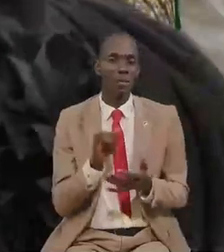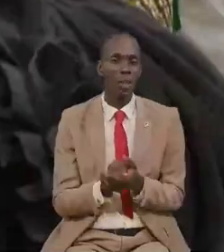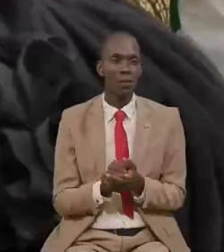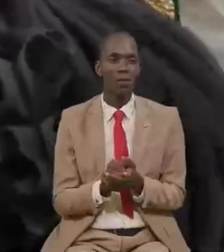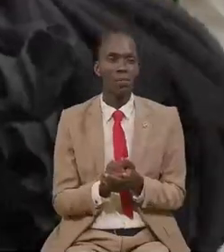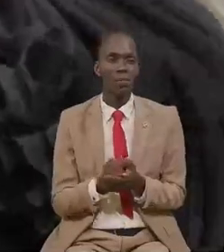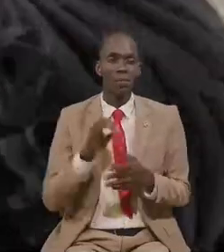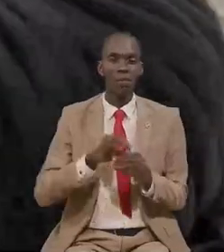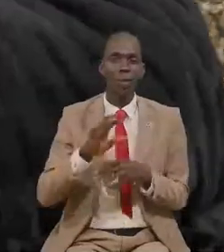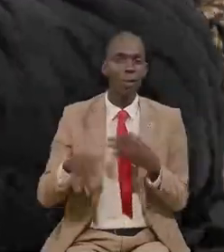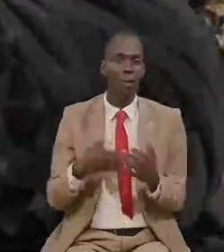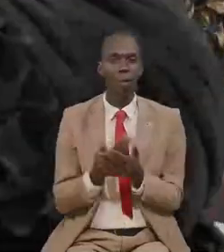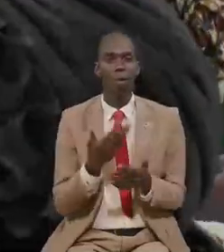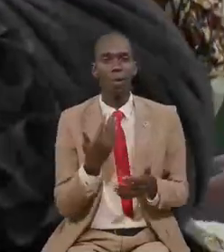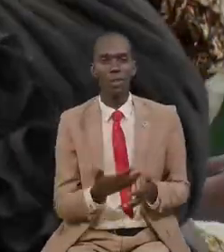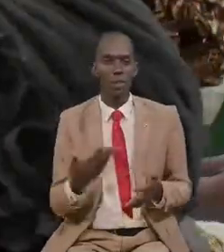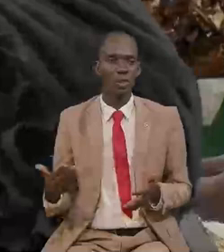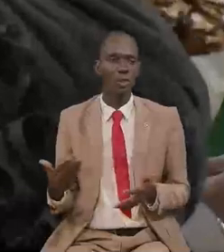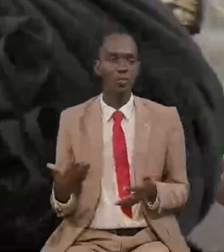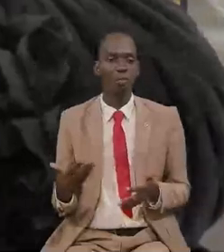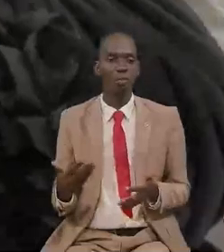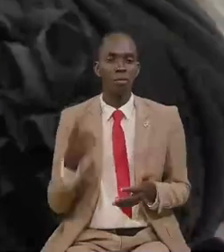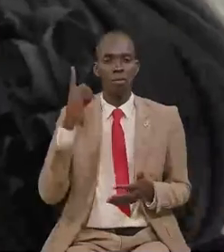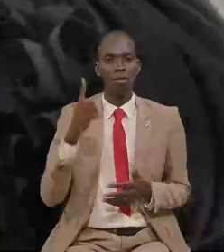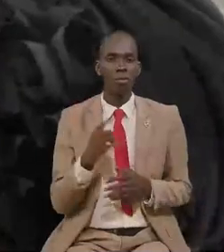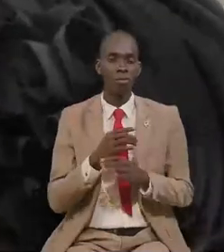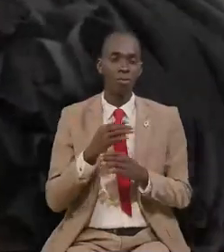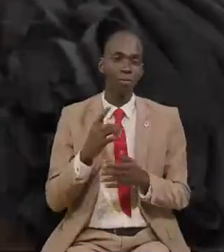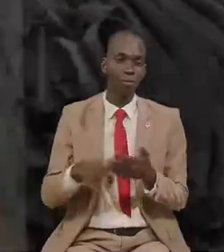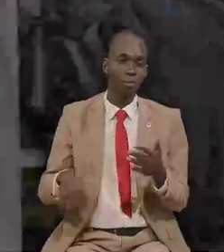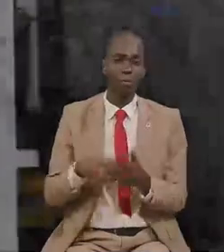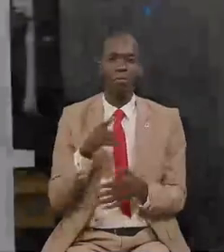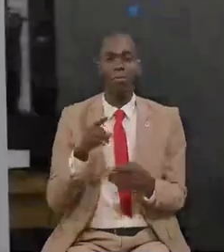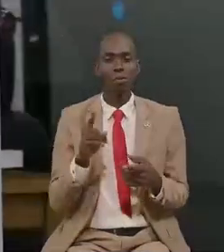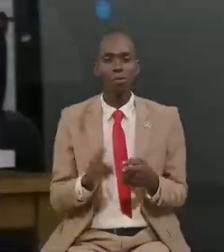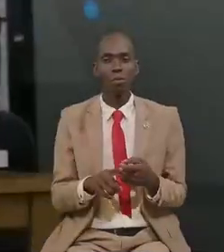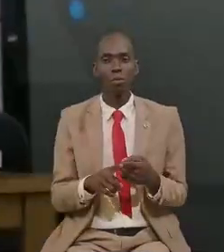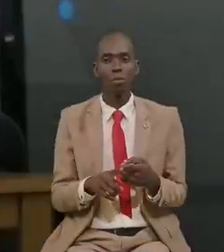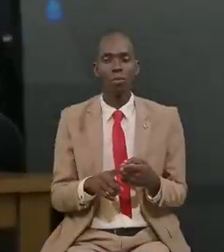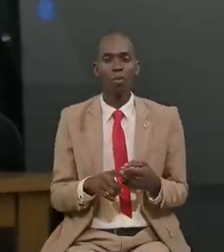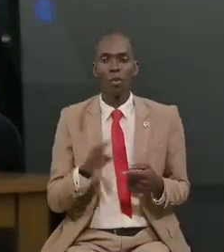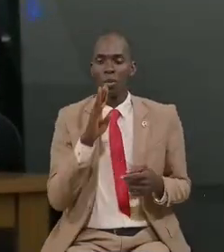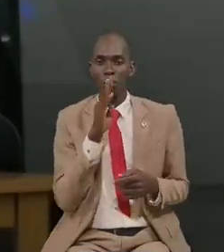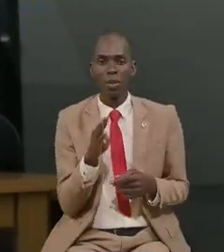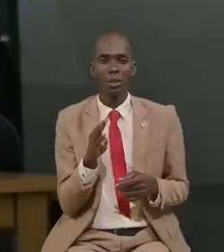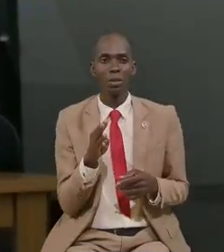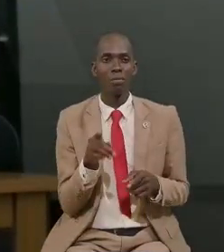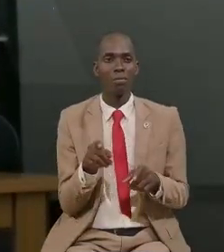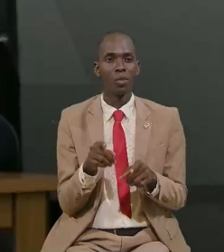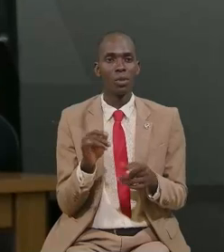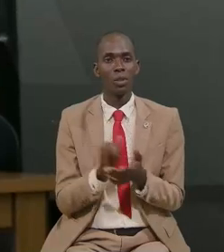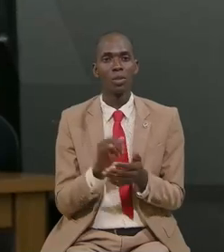Hébreux 2, verset 17. En conséquence, il a dû être rendu semblable en toutes choses à